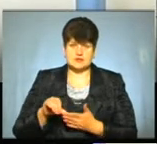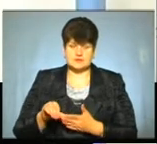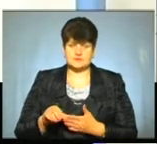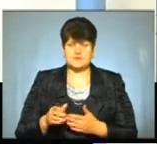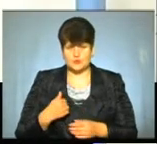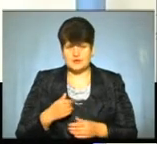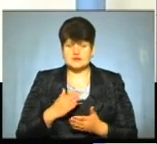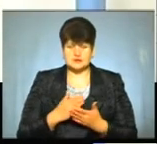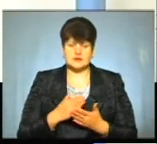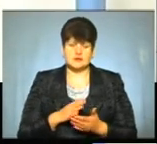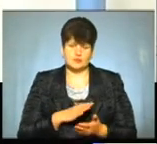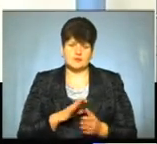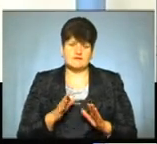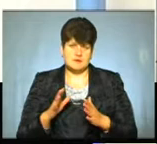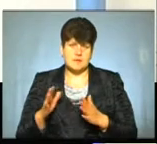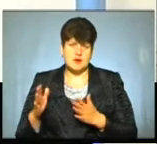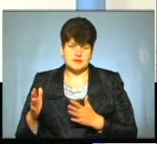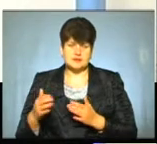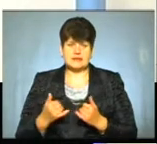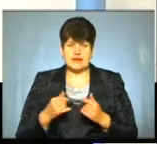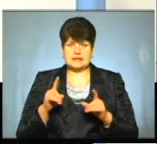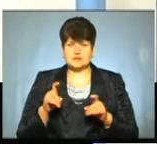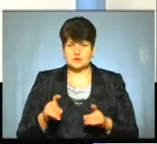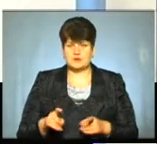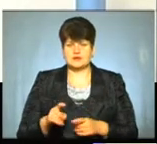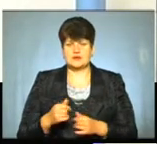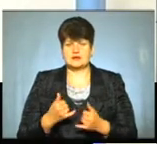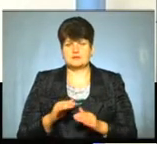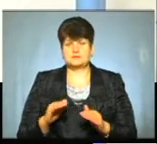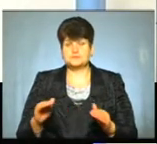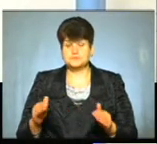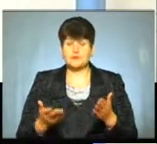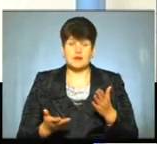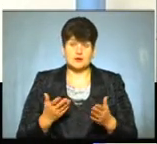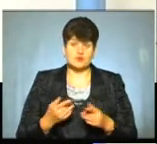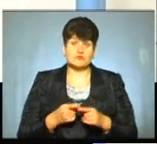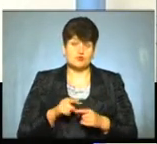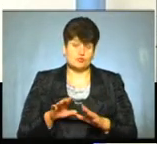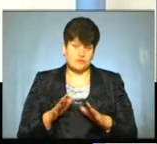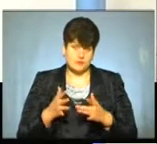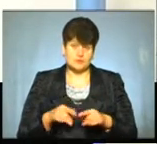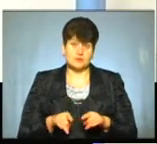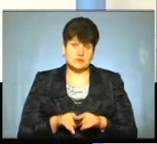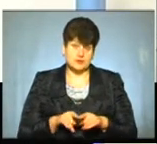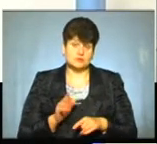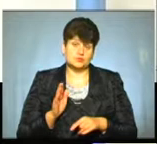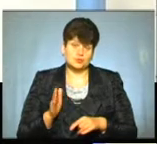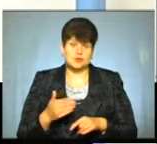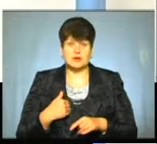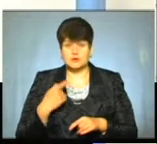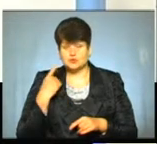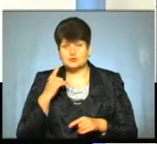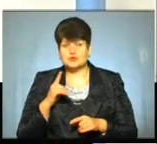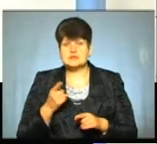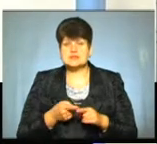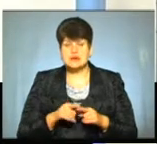доказано, що і в нас такі випадки були для тестування самих учнів. Якщо в даному випадку таке відбудеться, то я